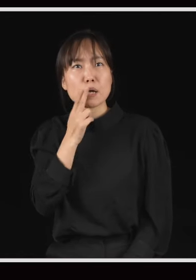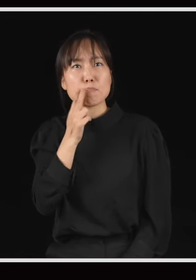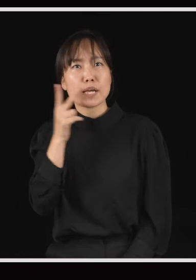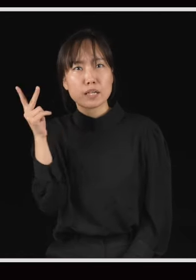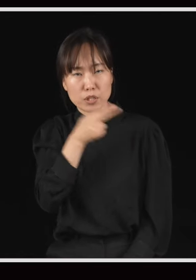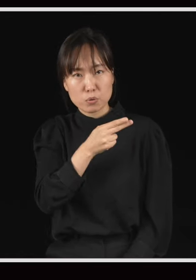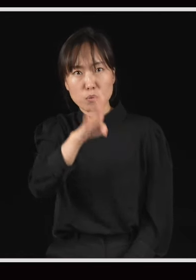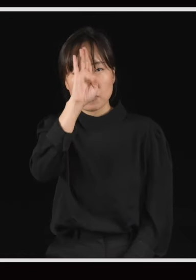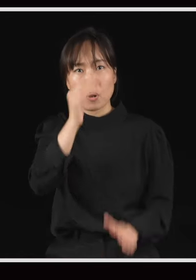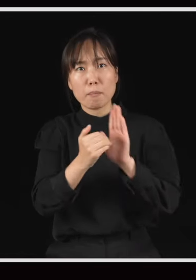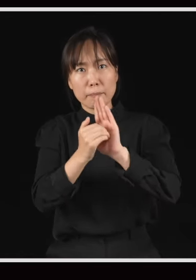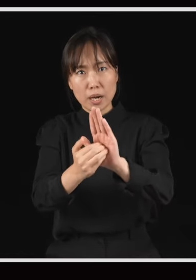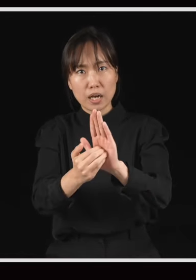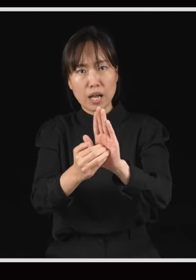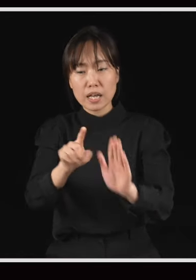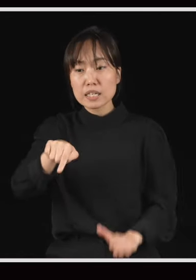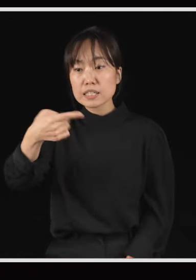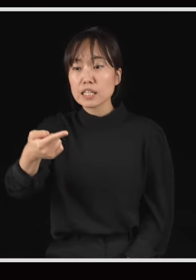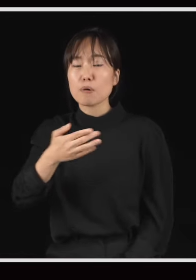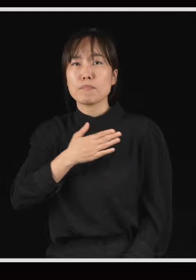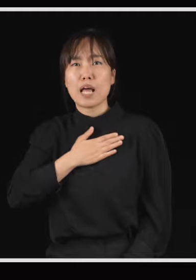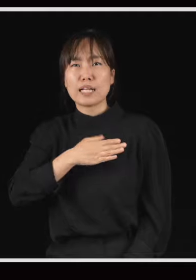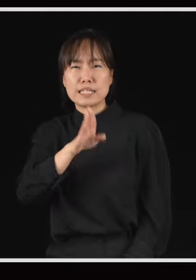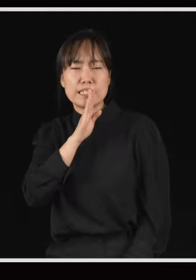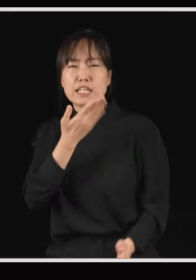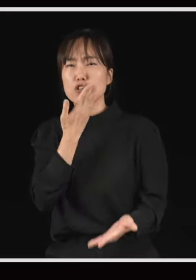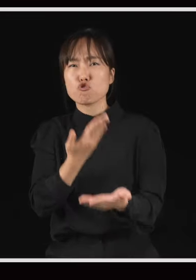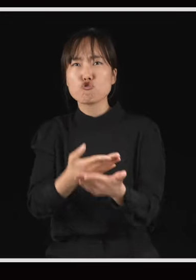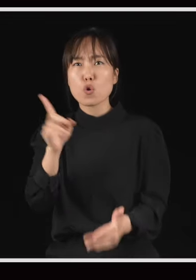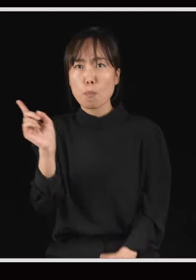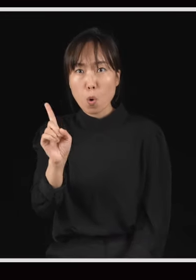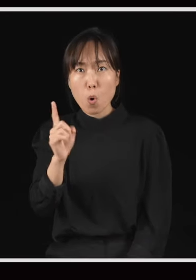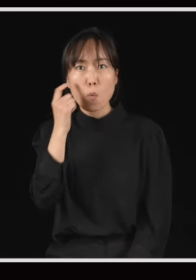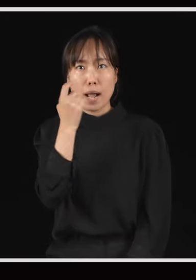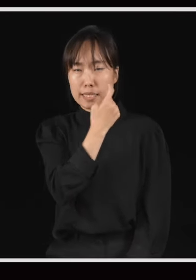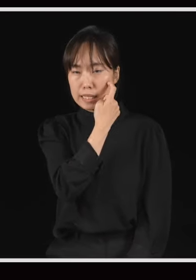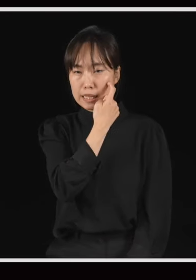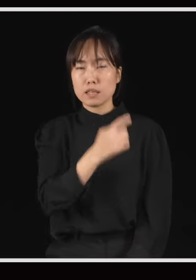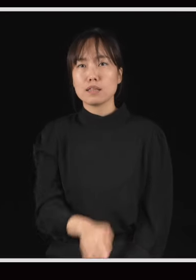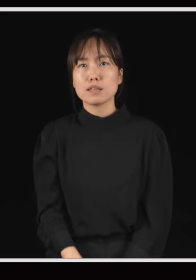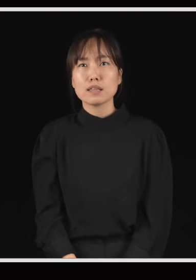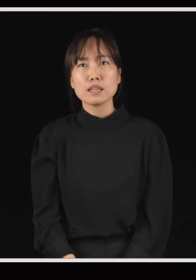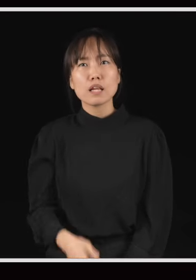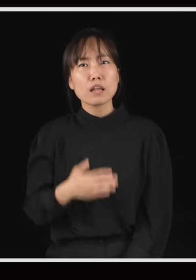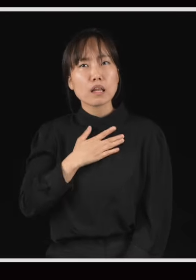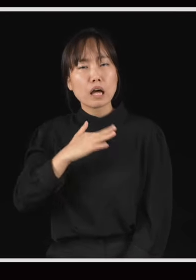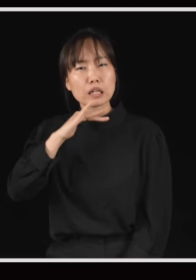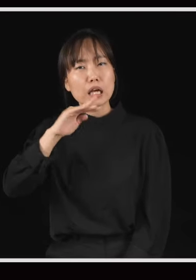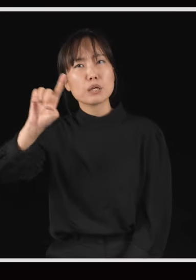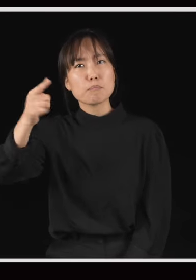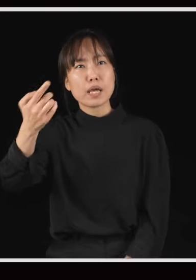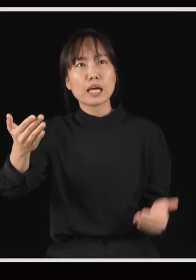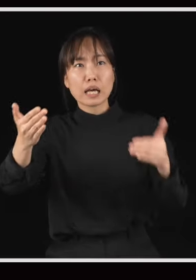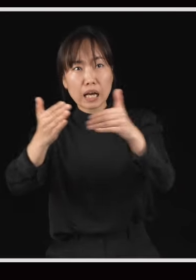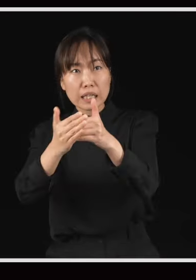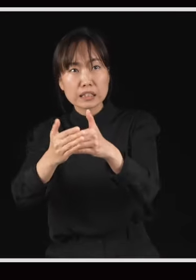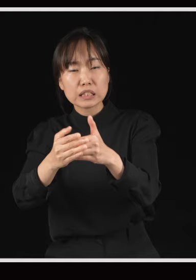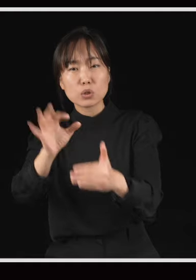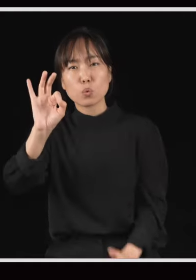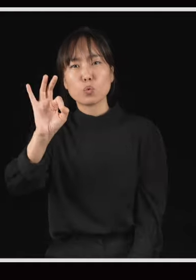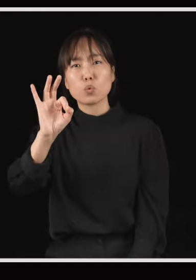중요한 것을 재점검하는 거죠. 내가 100살까지 경제적으로 자유롭게 생활할 수 있기 위해서는 어떻게 할